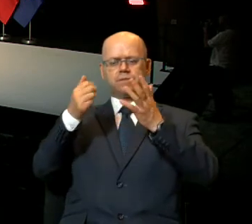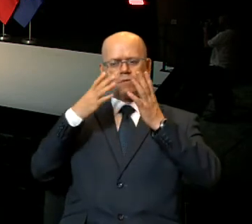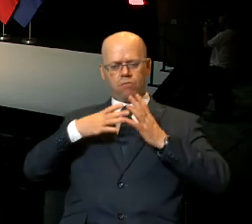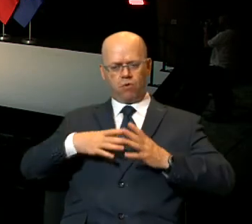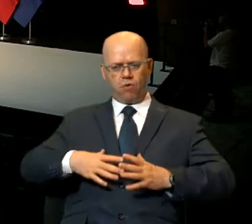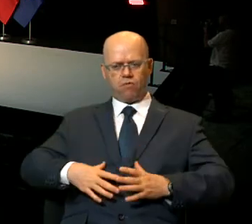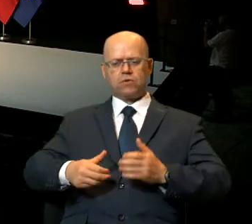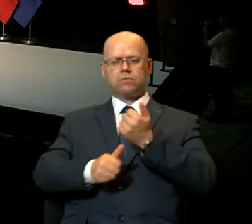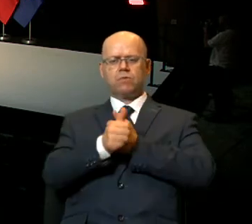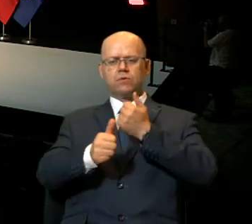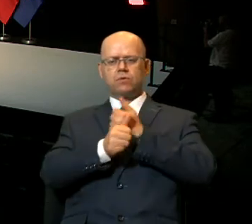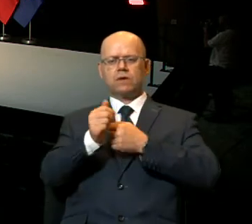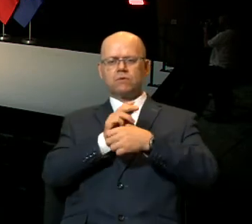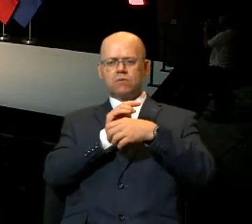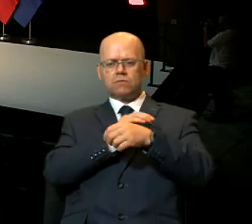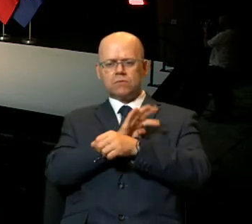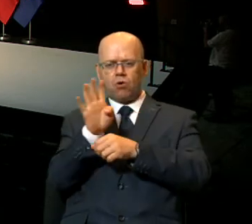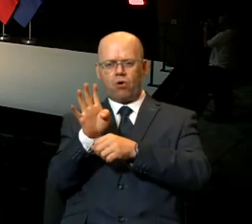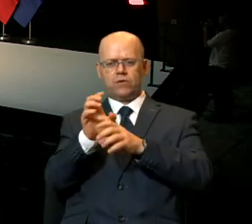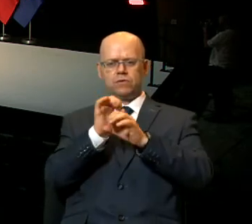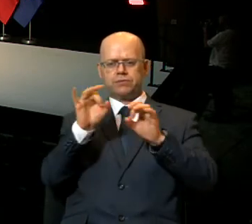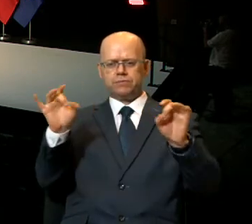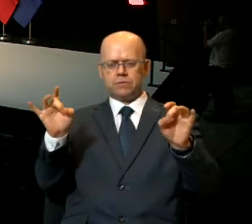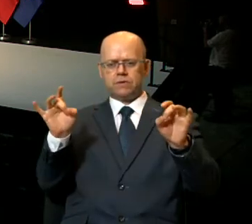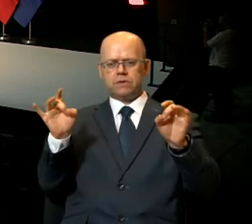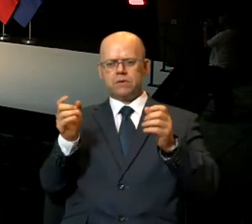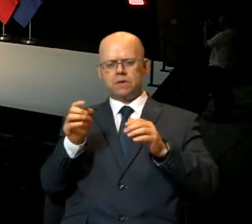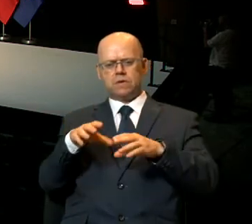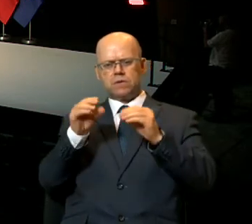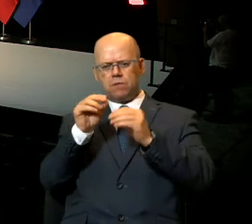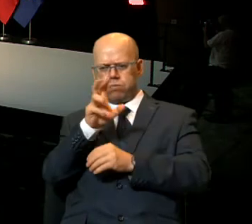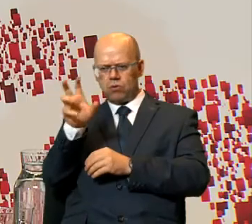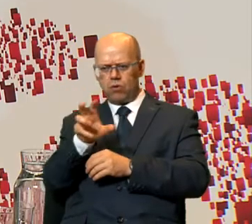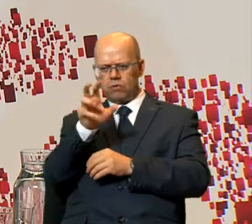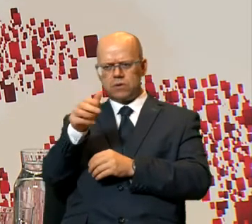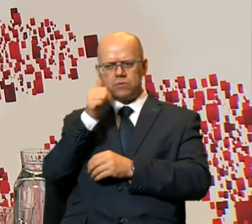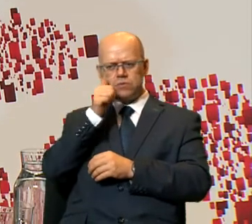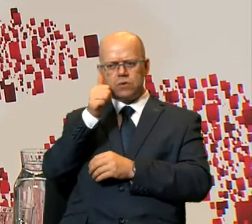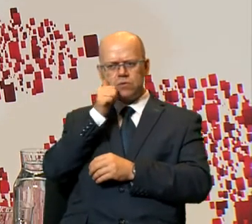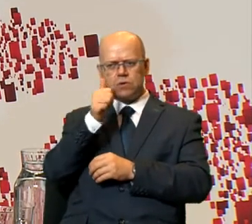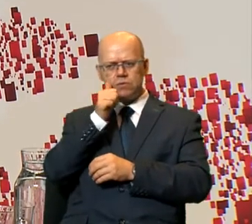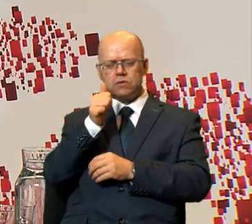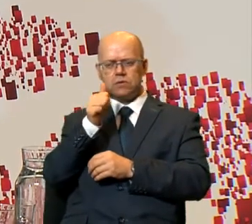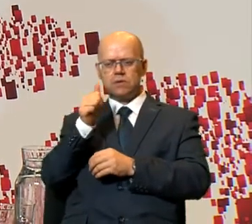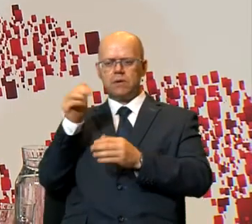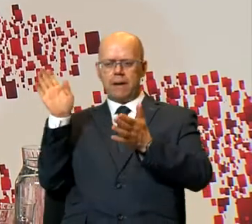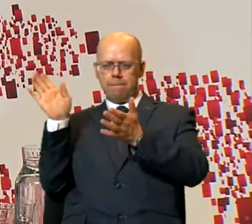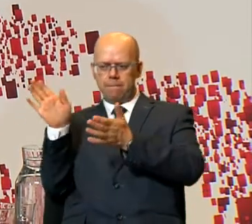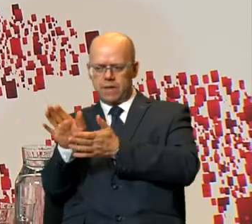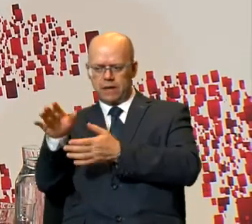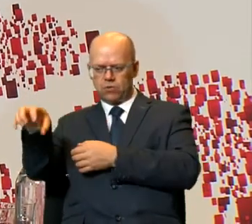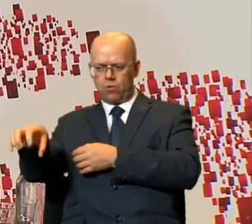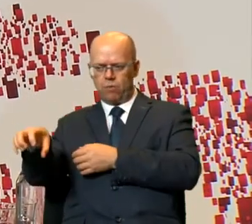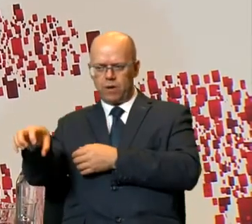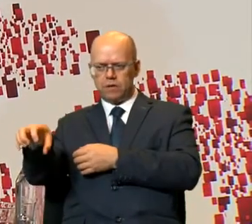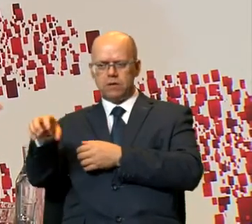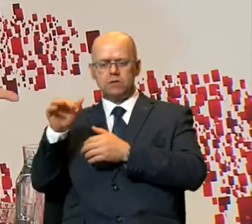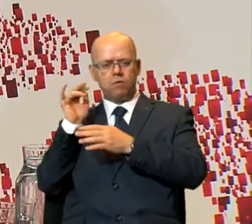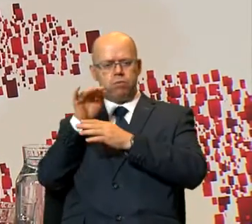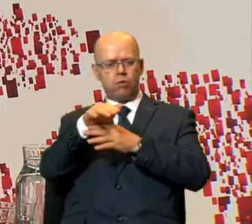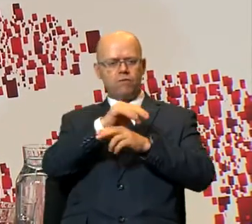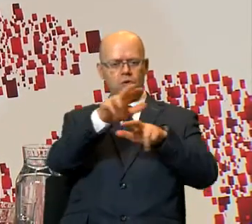z COVID-em. Zaczęliśmy się przyglądać tej codzienności w mikroskali i wpływowi na rodzinę. Tu